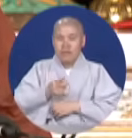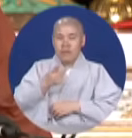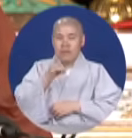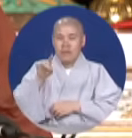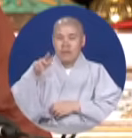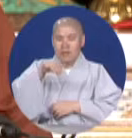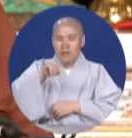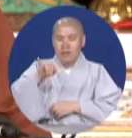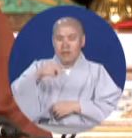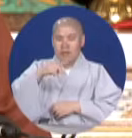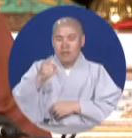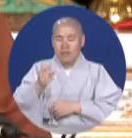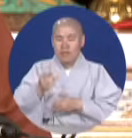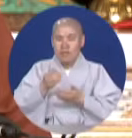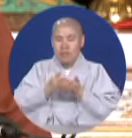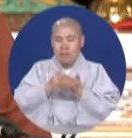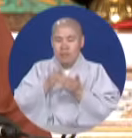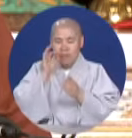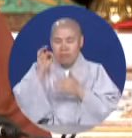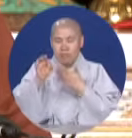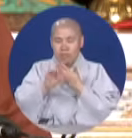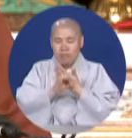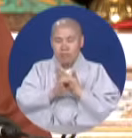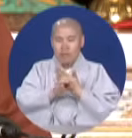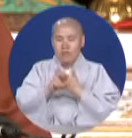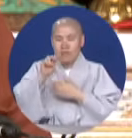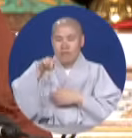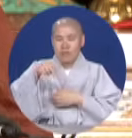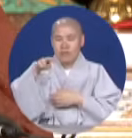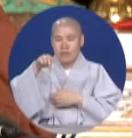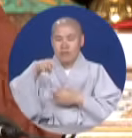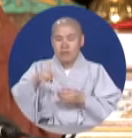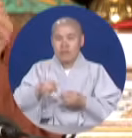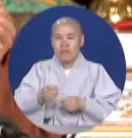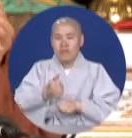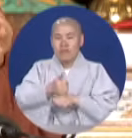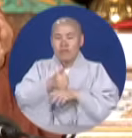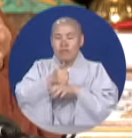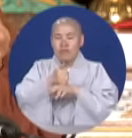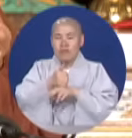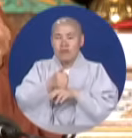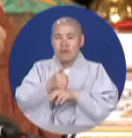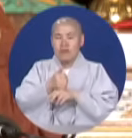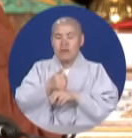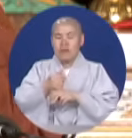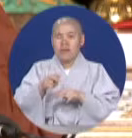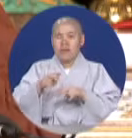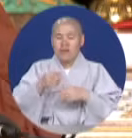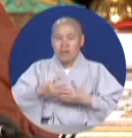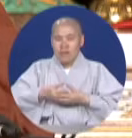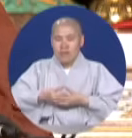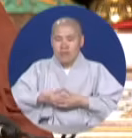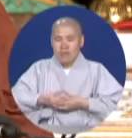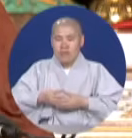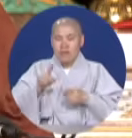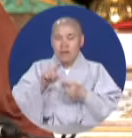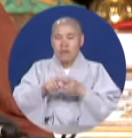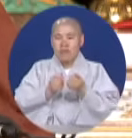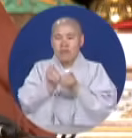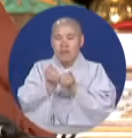대지도론에 보면 용수 그 보살님께서 좌선을 어떻게 설명했느냐면은